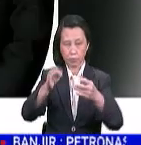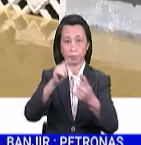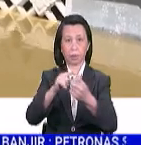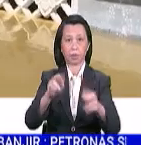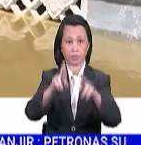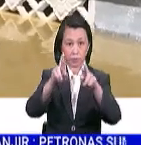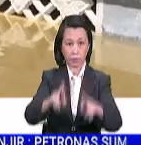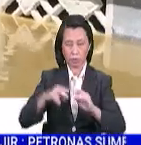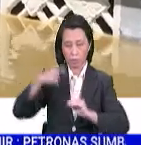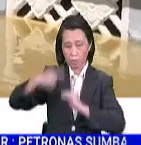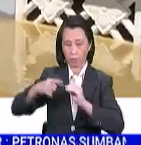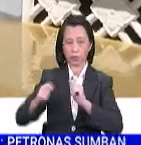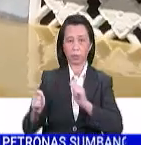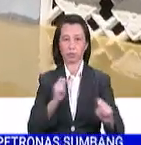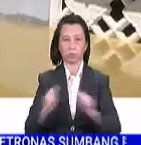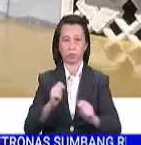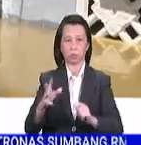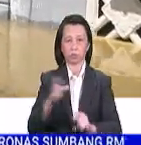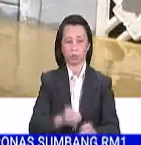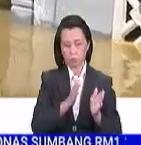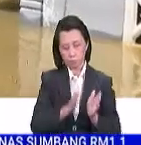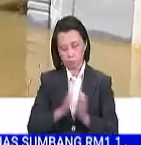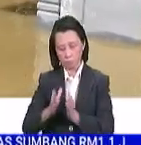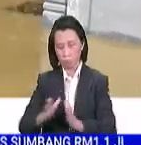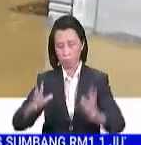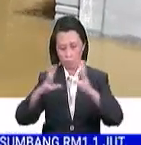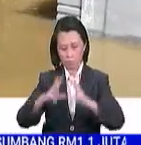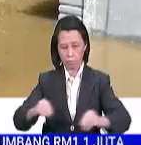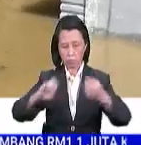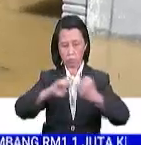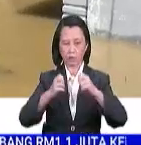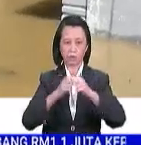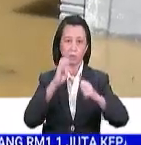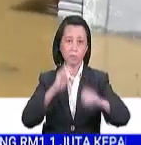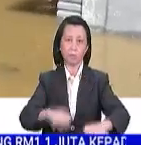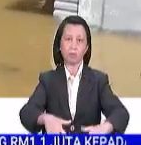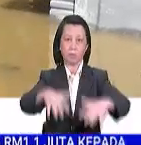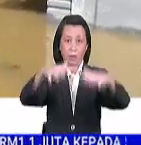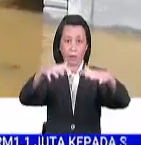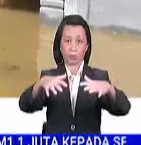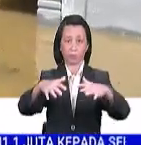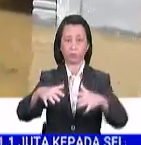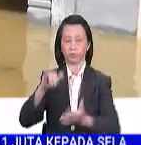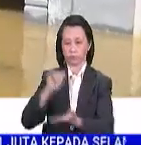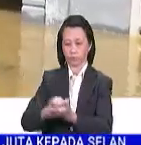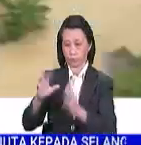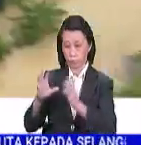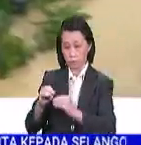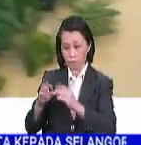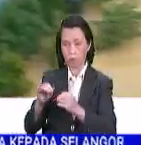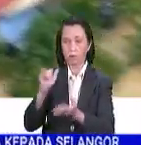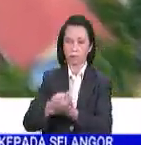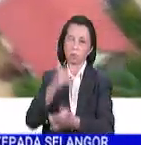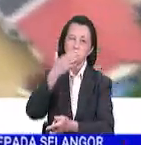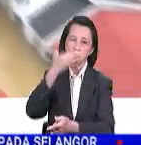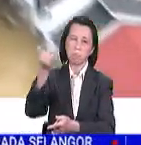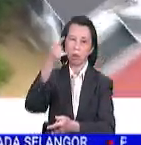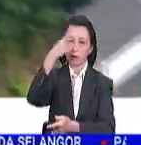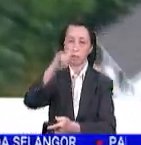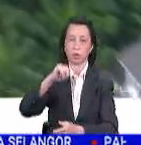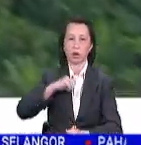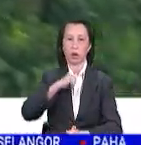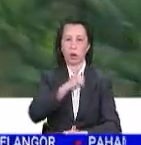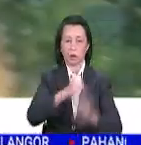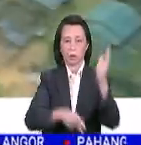kepada rakyat mengenai tindakan dan perancangan menangani isu-isu Bounce Sisi berkenalan adalah platform terbaik untuk